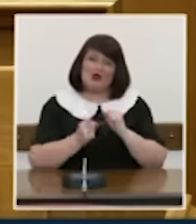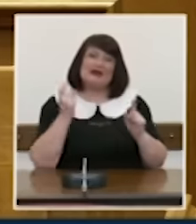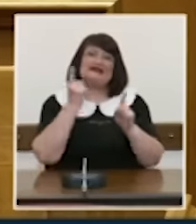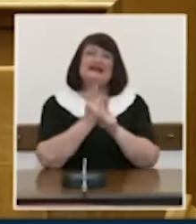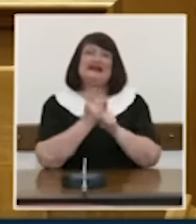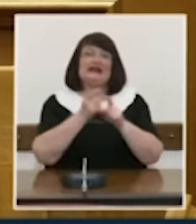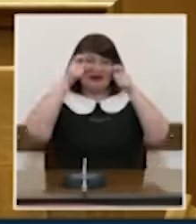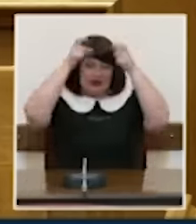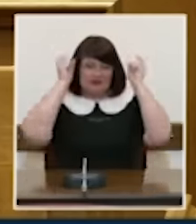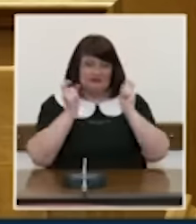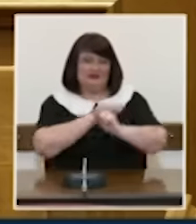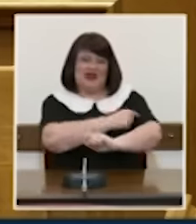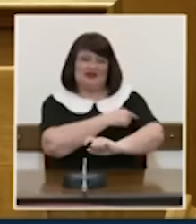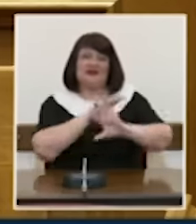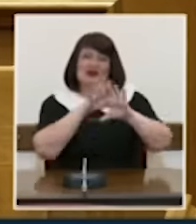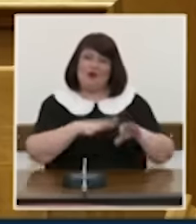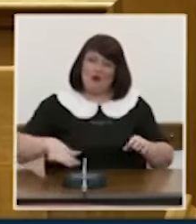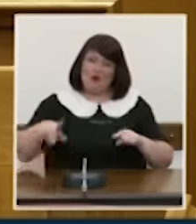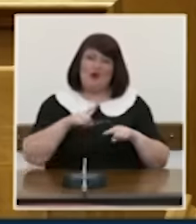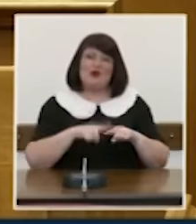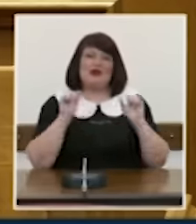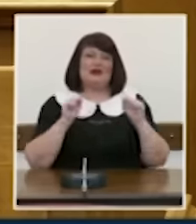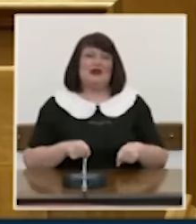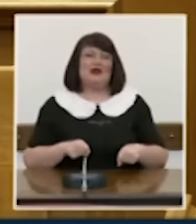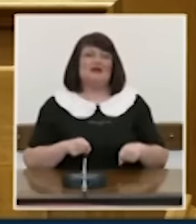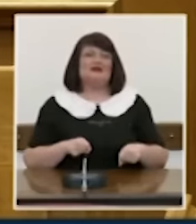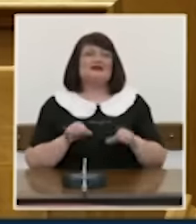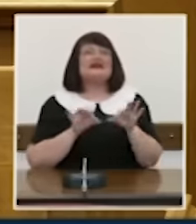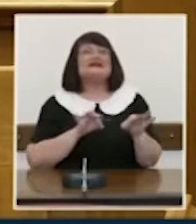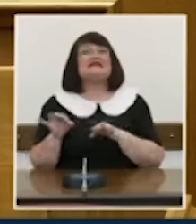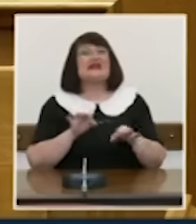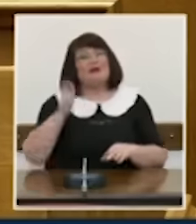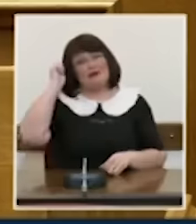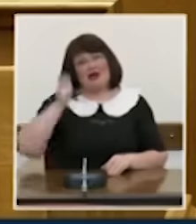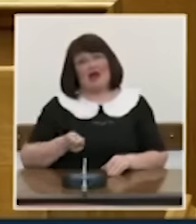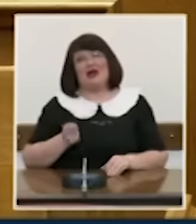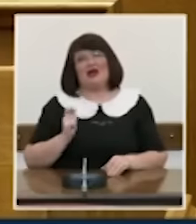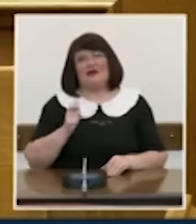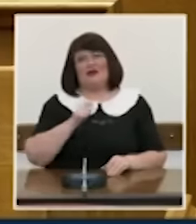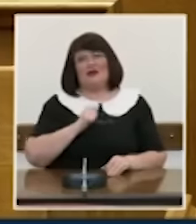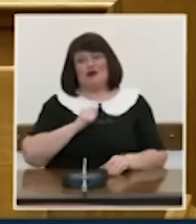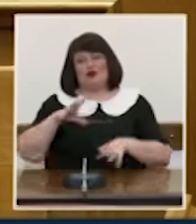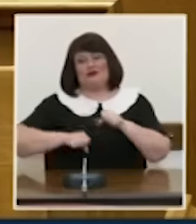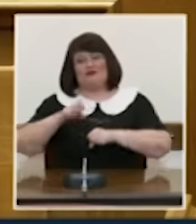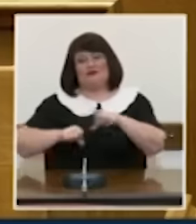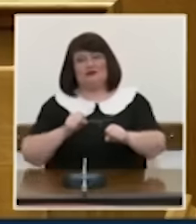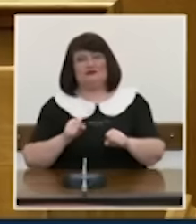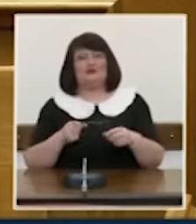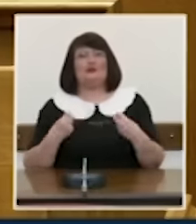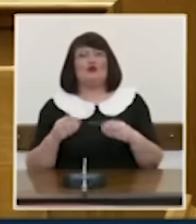στη χώρα μας, όλου του λαού, ενάντια σε αυτό το σχέδιο το απαράδεκτο περαιτέρω ιδιωτικοποίησης και εμπορευματοποίησης του